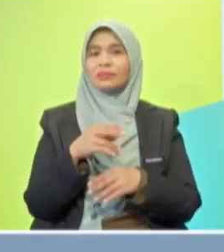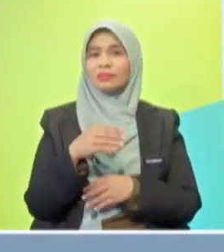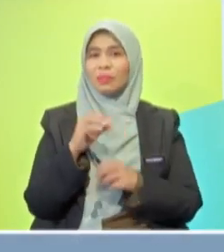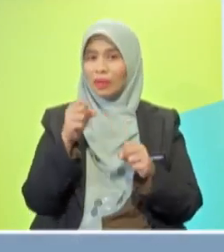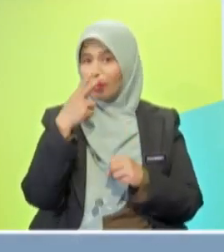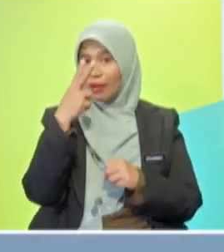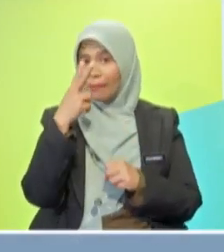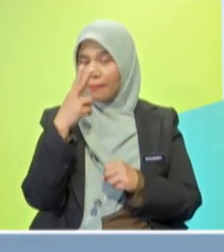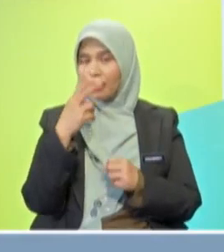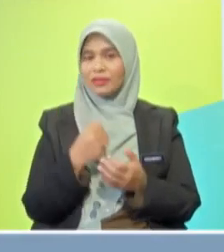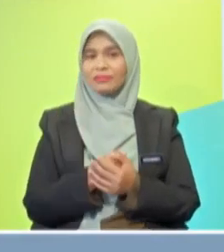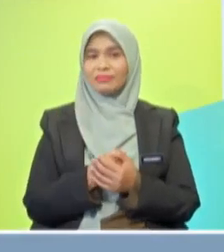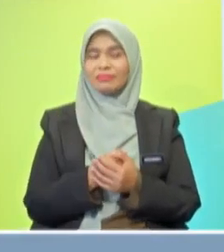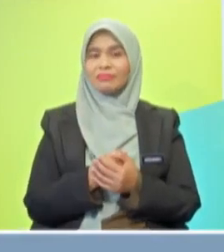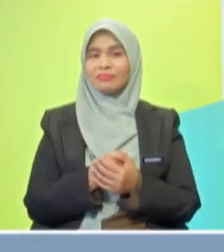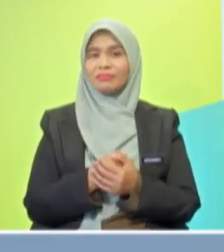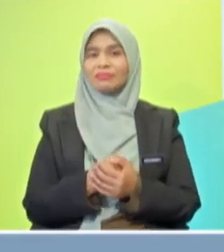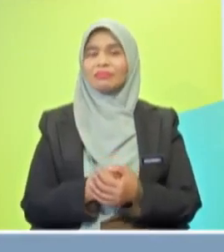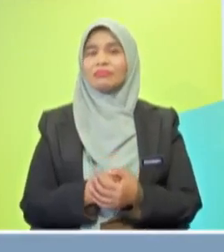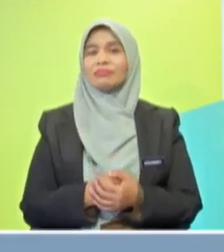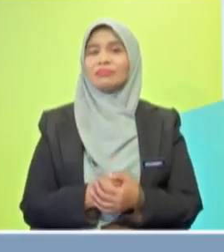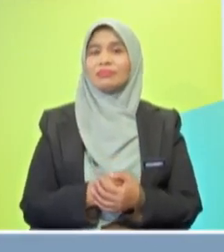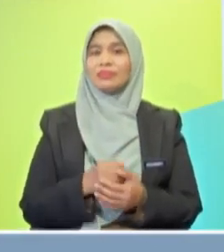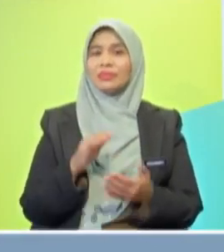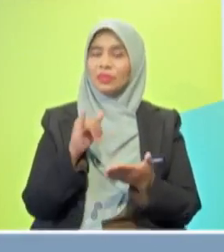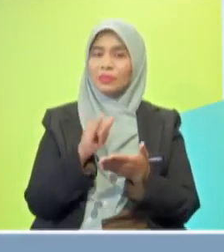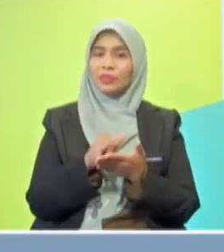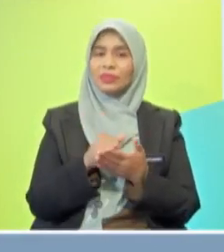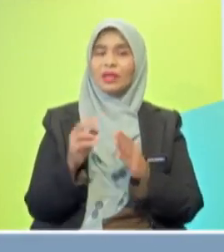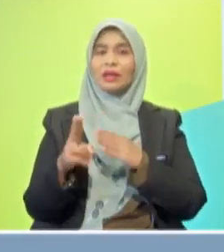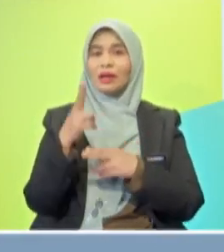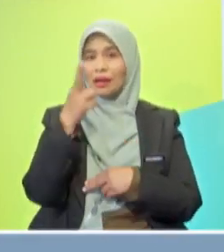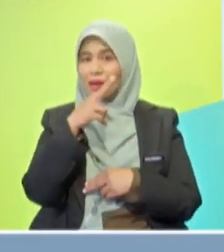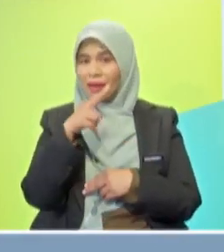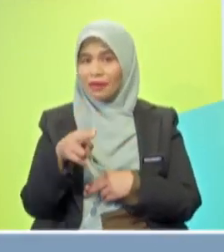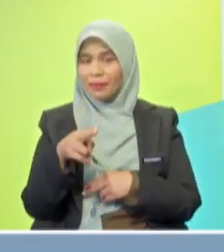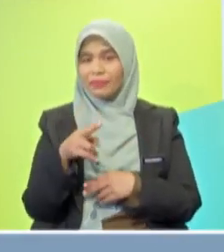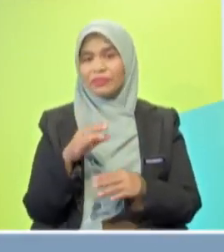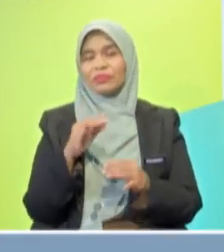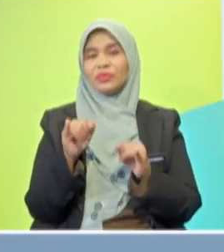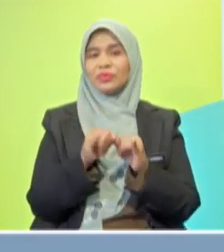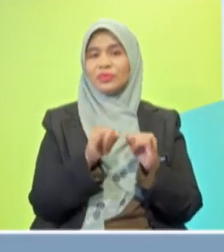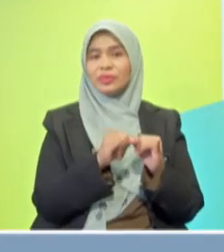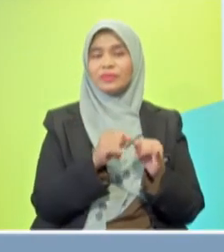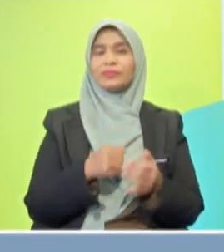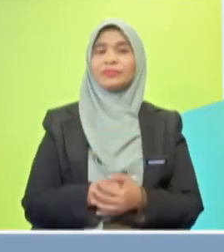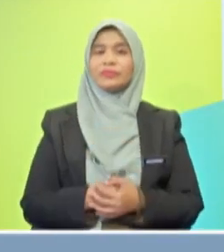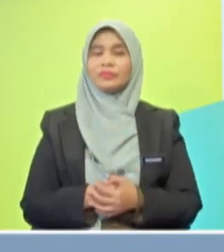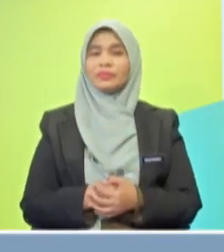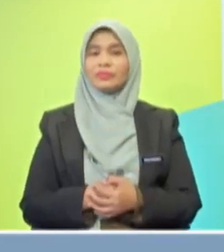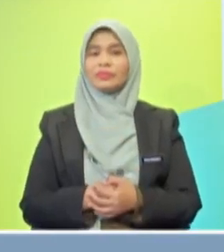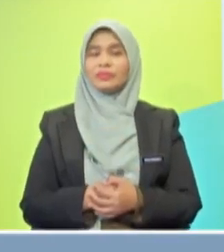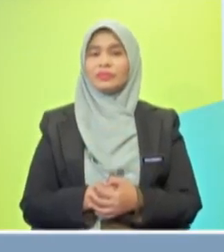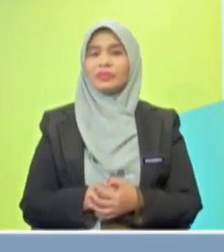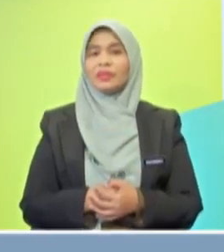yang boleh nampak bayang tubuh kita. Itu hukumnya haram pula lah. Ha, sebab wajib kita kena ikut. Kalau tak ikut